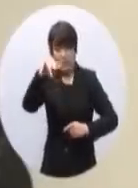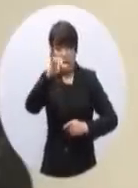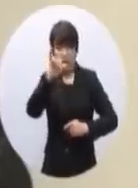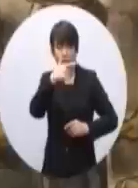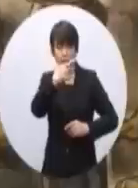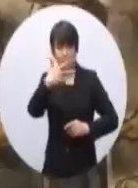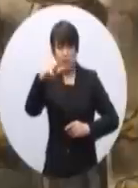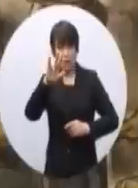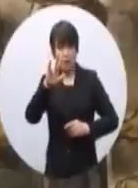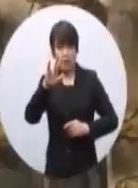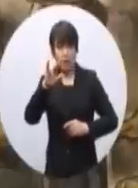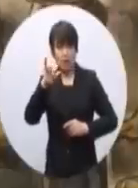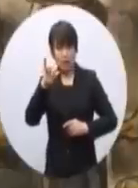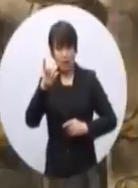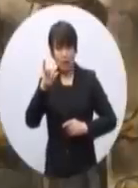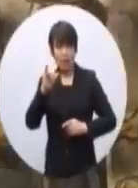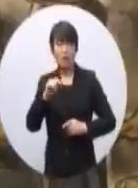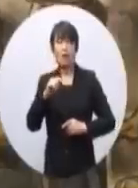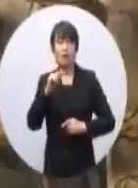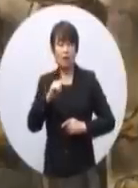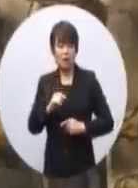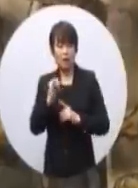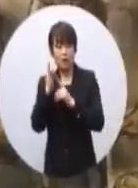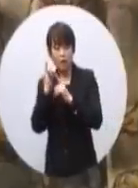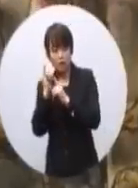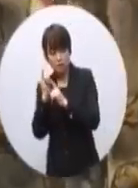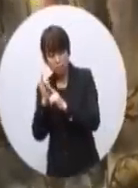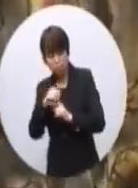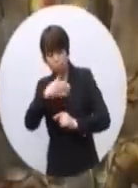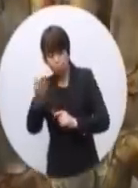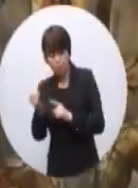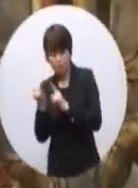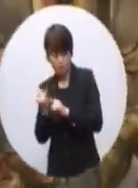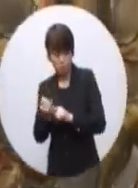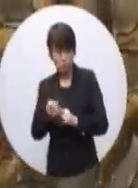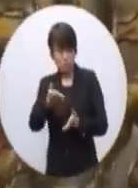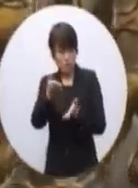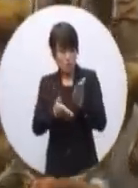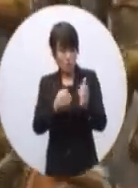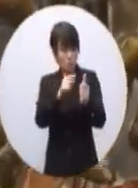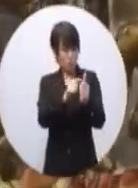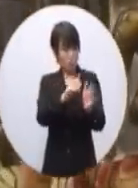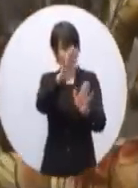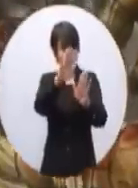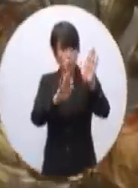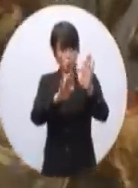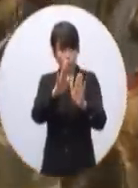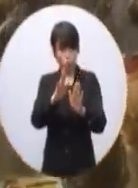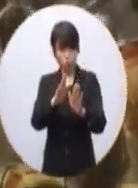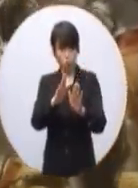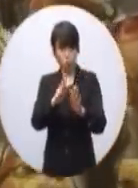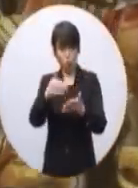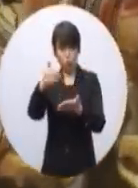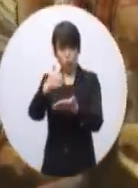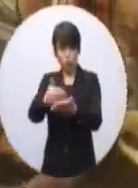。そして柏村さんが看病していた男性の様子についても語ってくれました